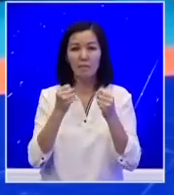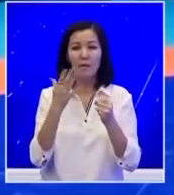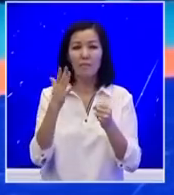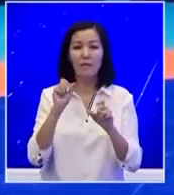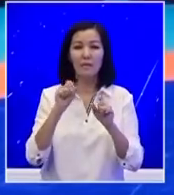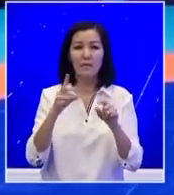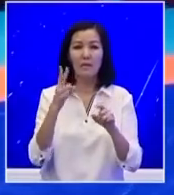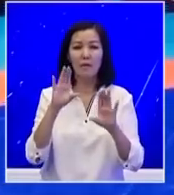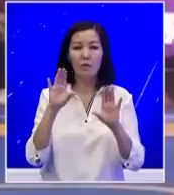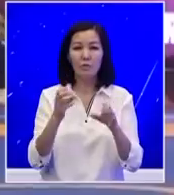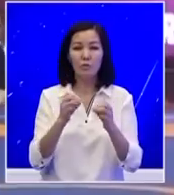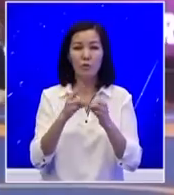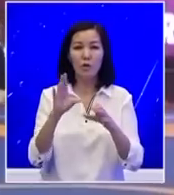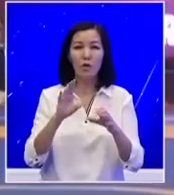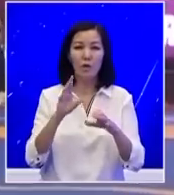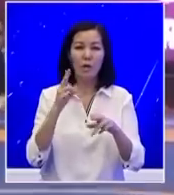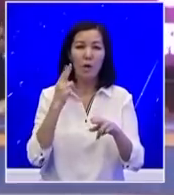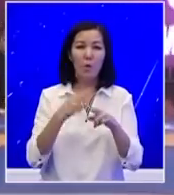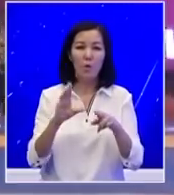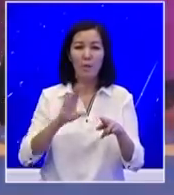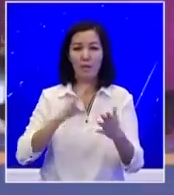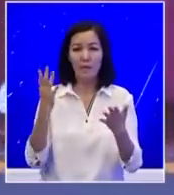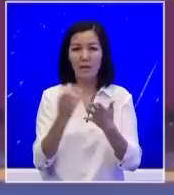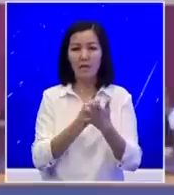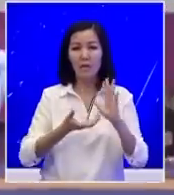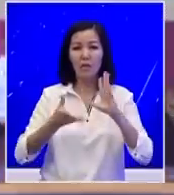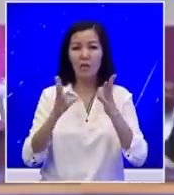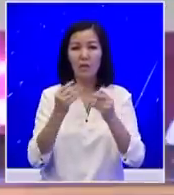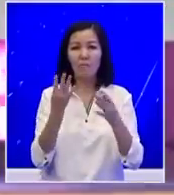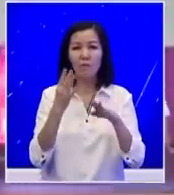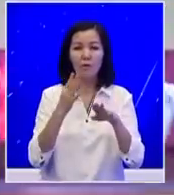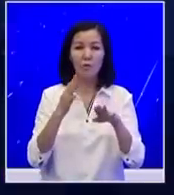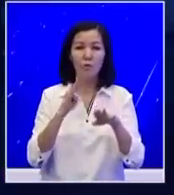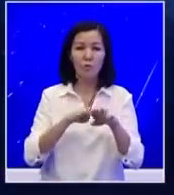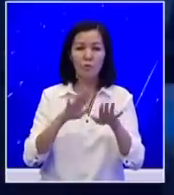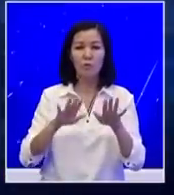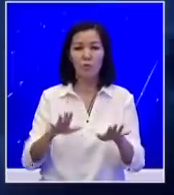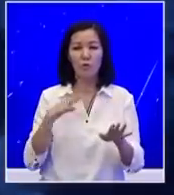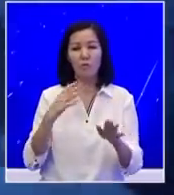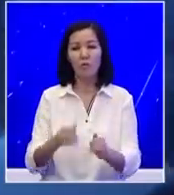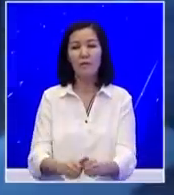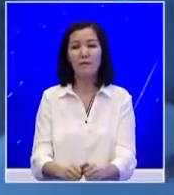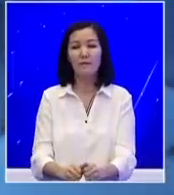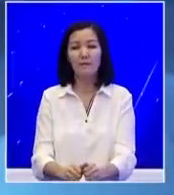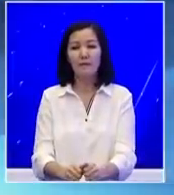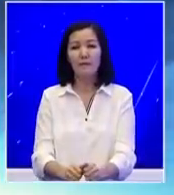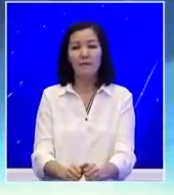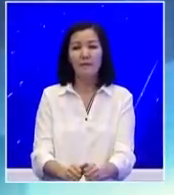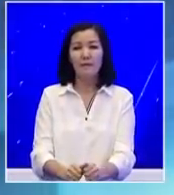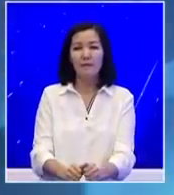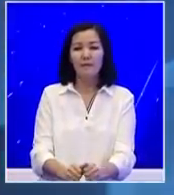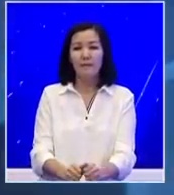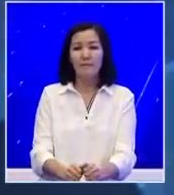2 күміс және 12 қола медаль жеңіп алып, жалпы командалық есепте 4-ші орын алды. Жарқын Нұрланұлы, Жетісу ақпараттар